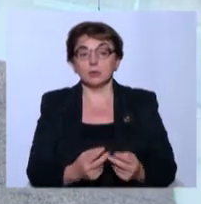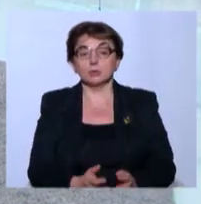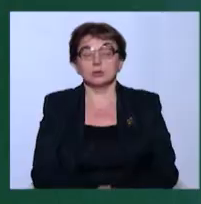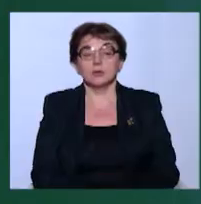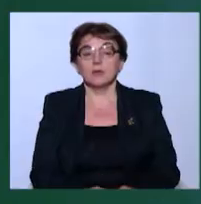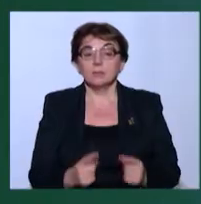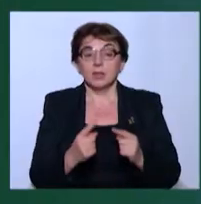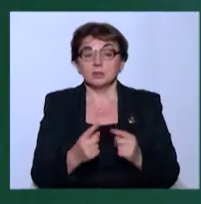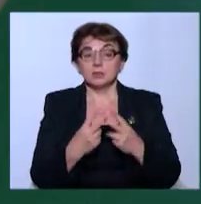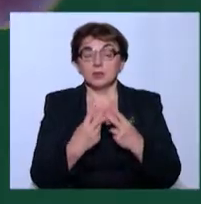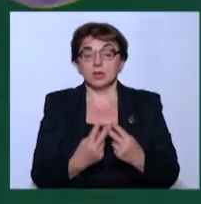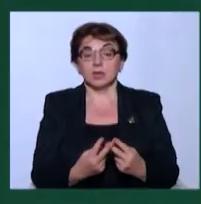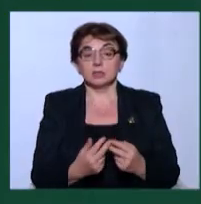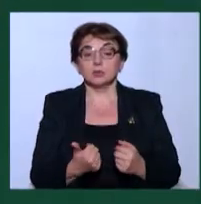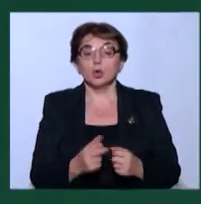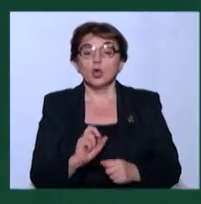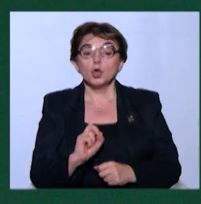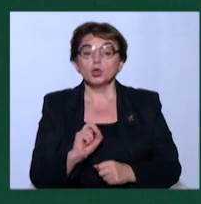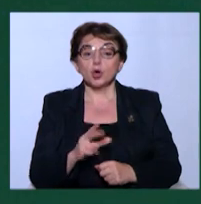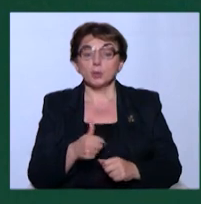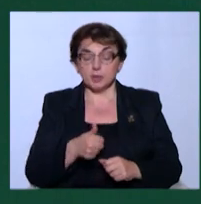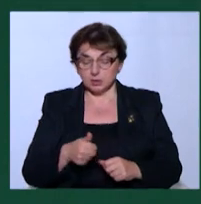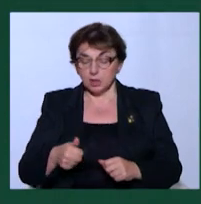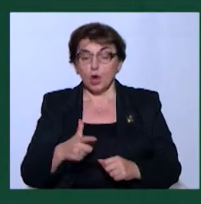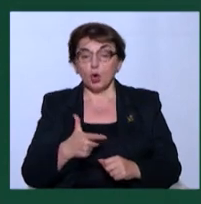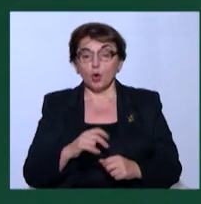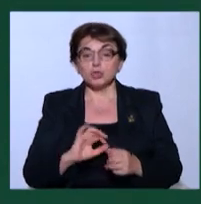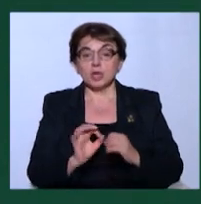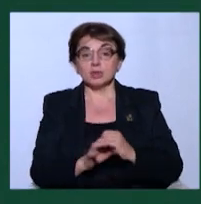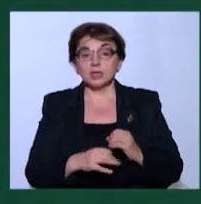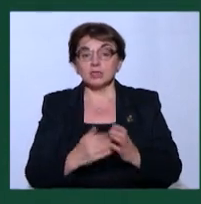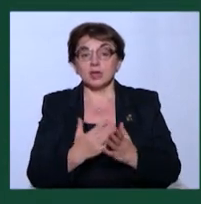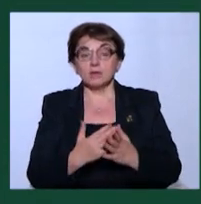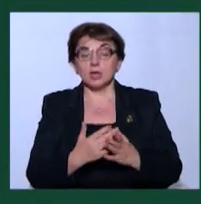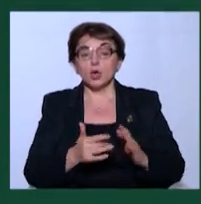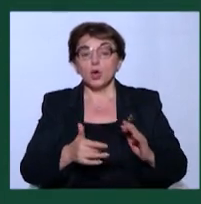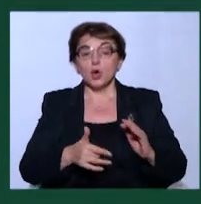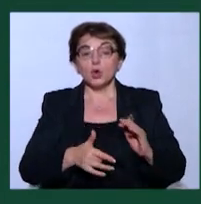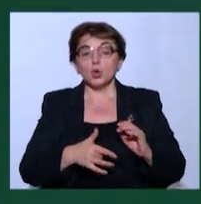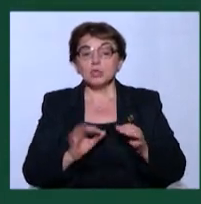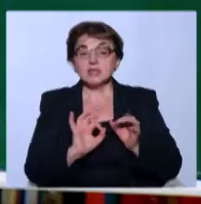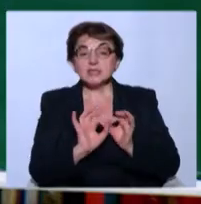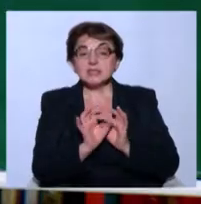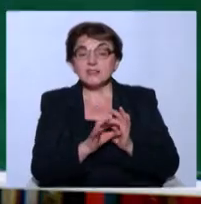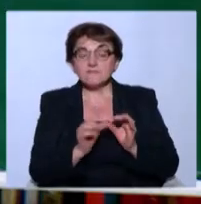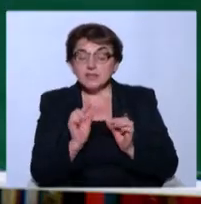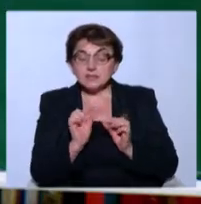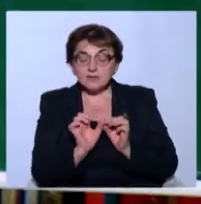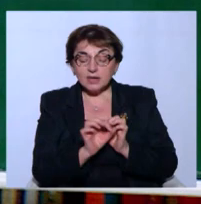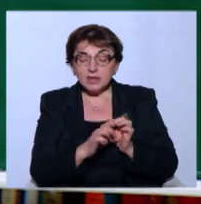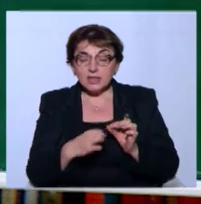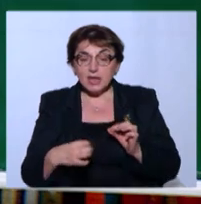აი თქვენ ხედავთ, რომ 12 კოჯა ნაწლავი არის წვრილი ნაწლავის